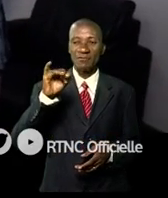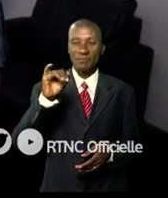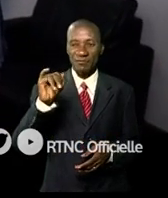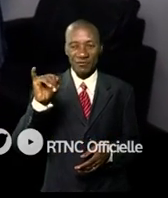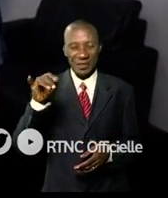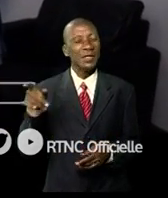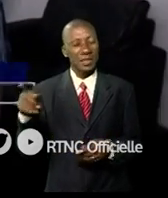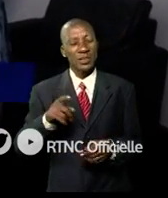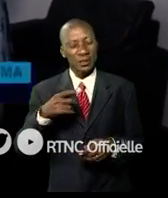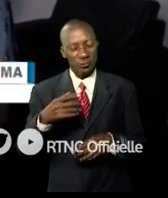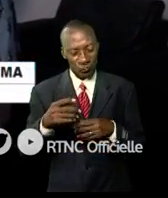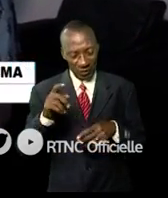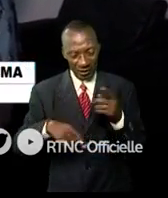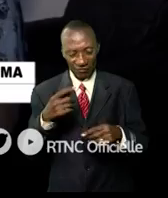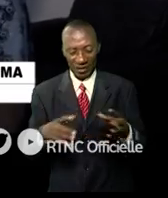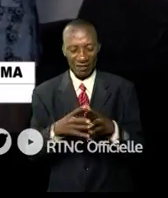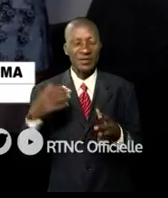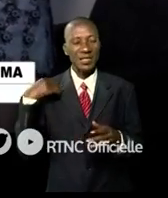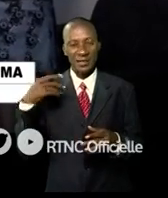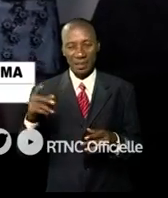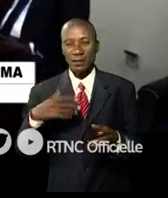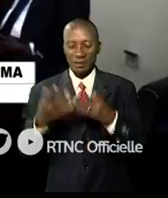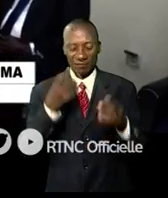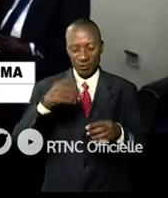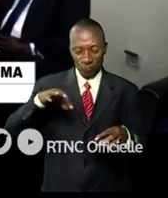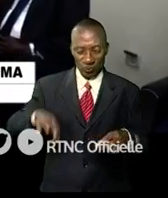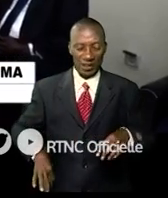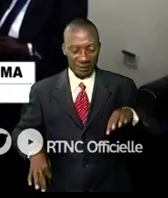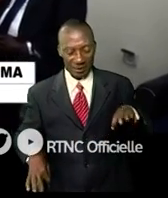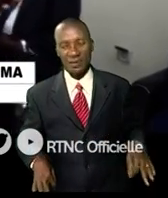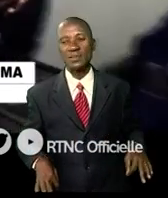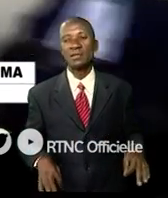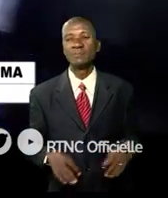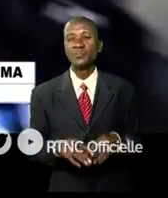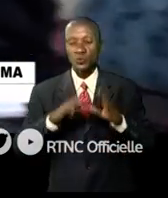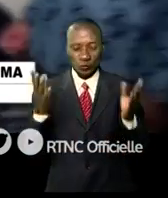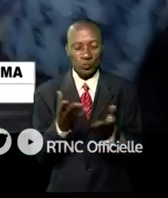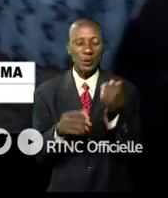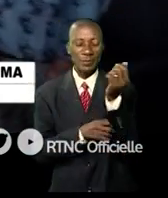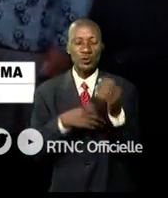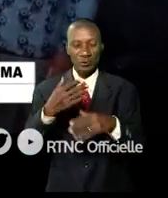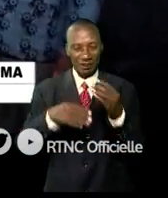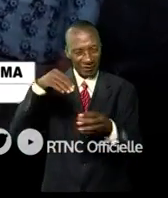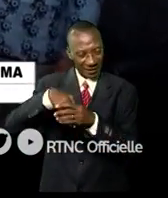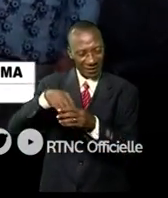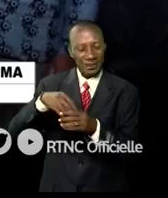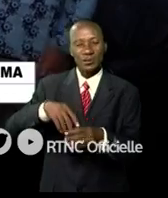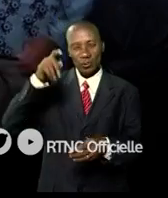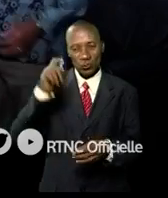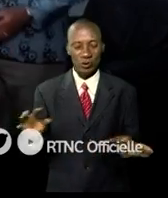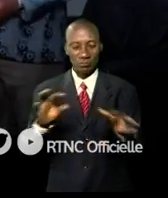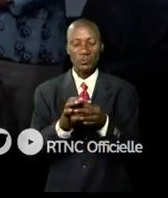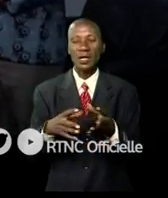Hugo Lolaka a remis ses œuvres d'art symboliques, signe de gratitude de tous les agents du SENAPI à ses membres du